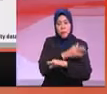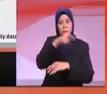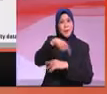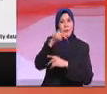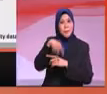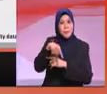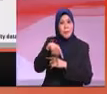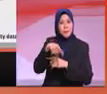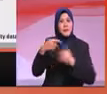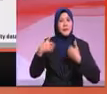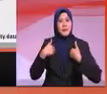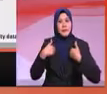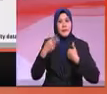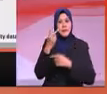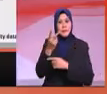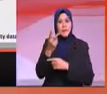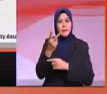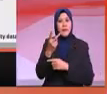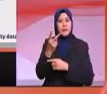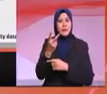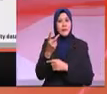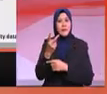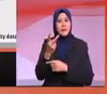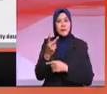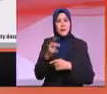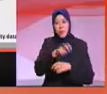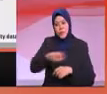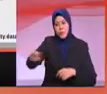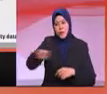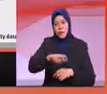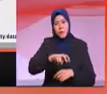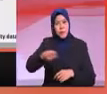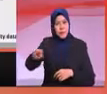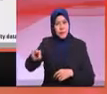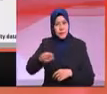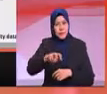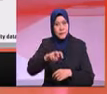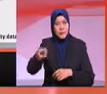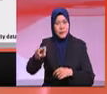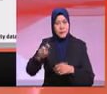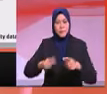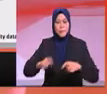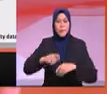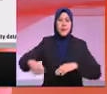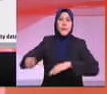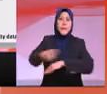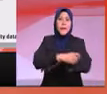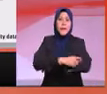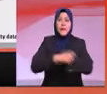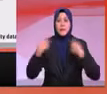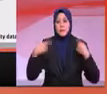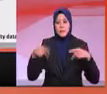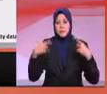lepas tu MCO, dah lihat MCO untuk pengangkutan iaitu transit di taman, di kedai runcit dan juga tempat